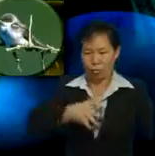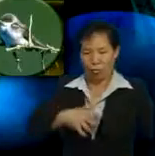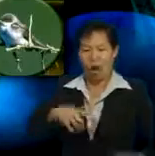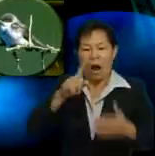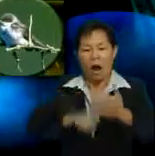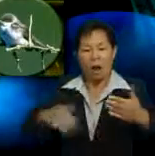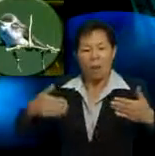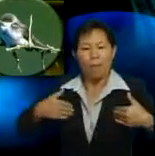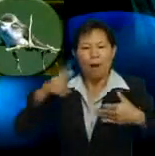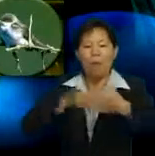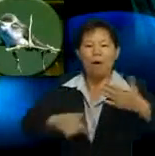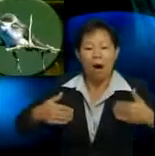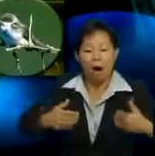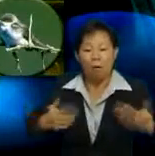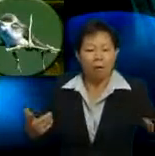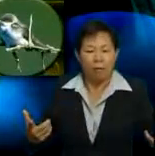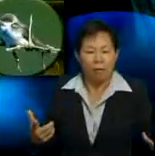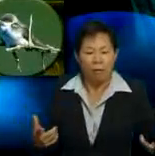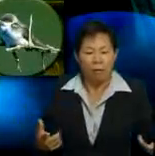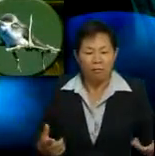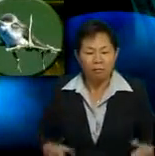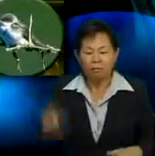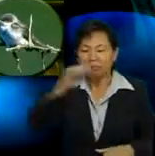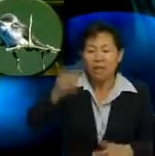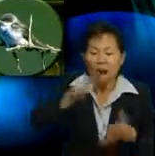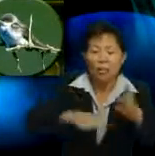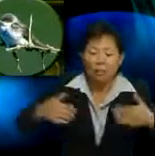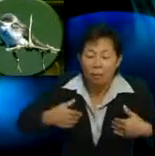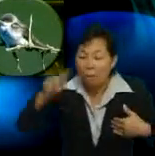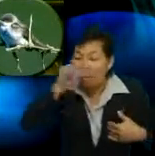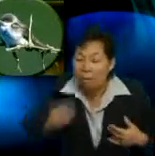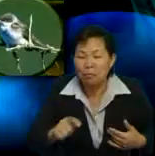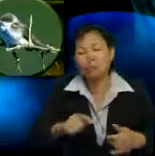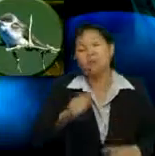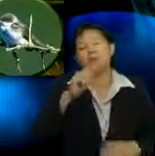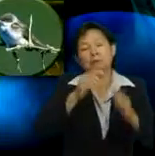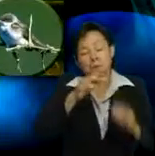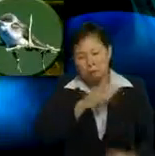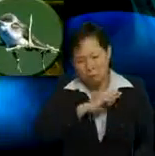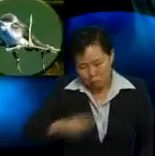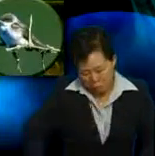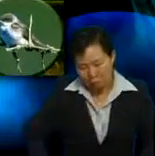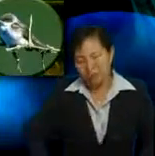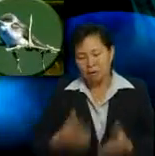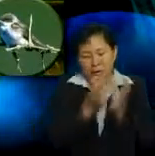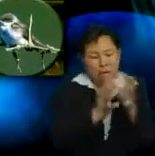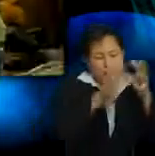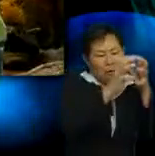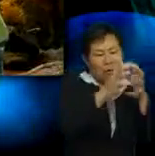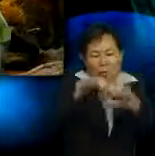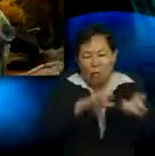apa, tempua? Tanya Raja Memerang. Tuanku, sarang saya telah dimusnahkan oleh